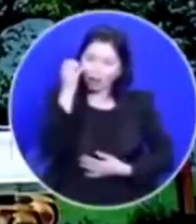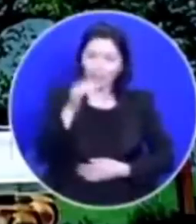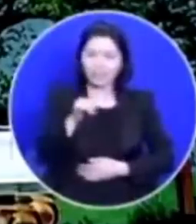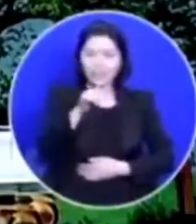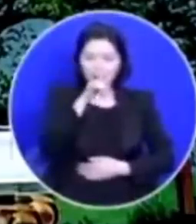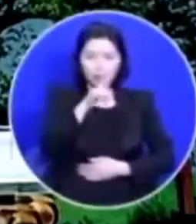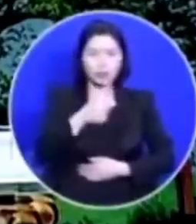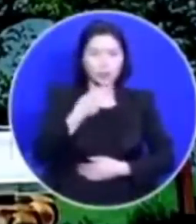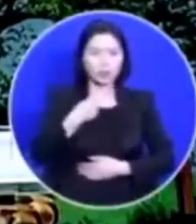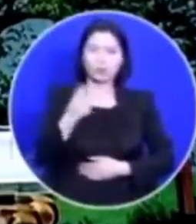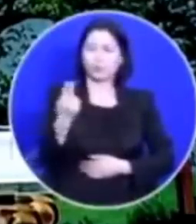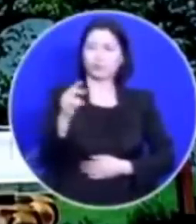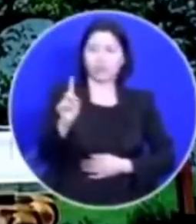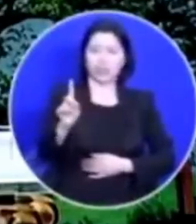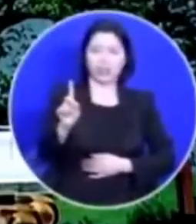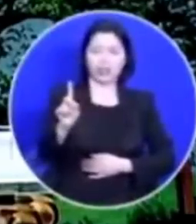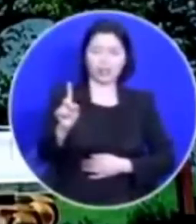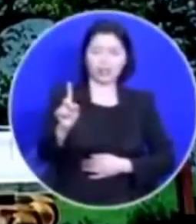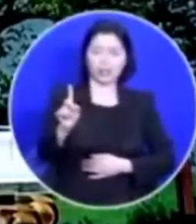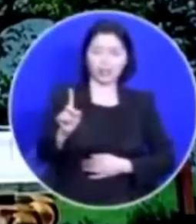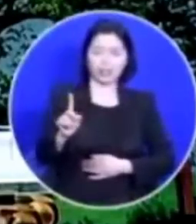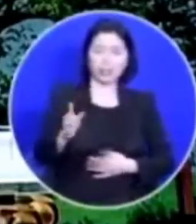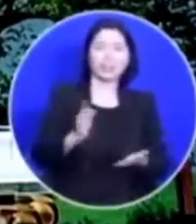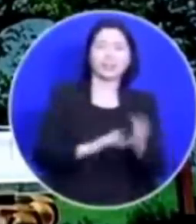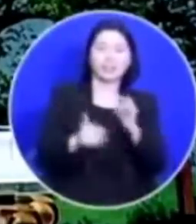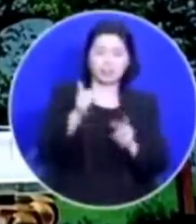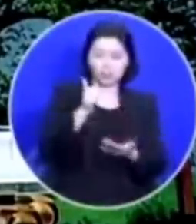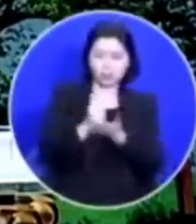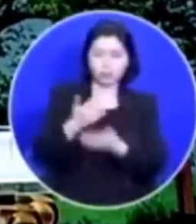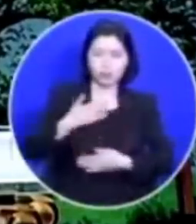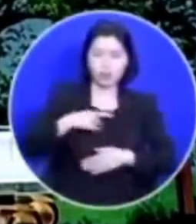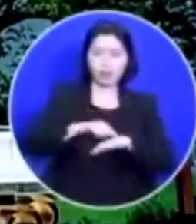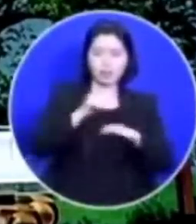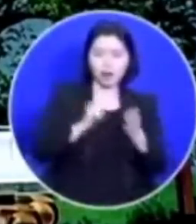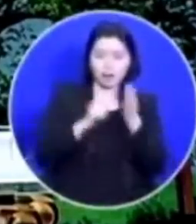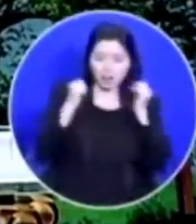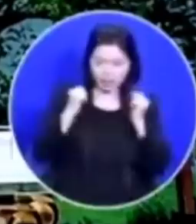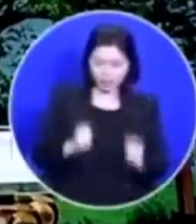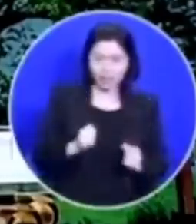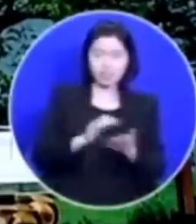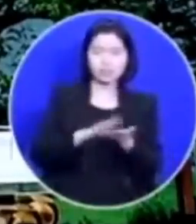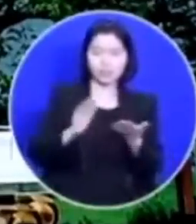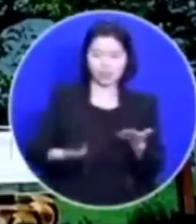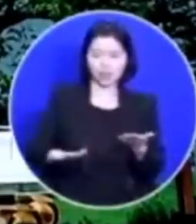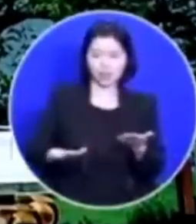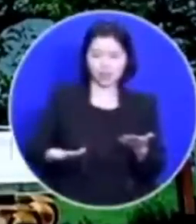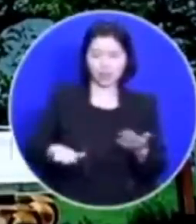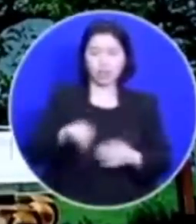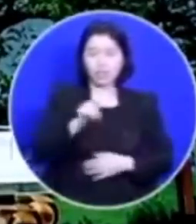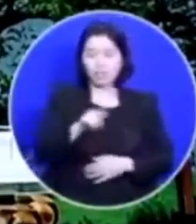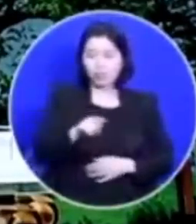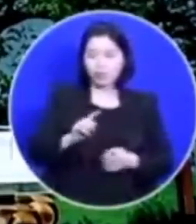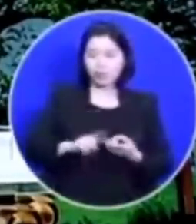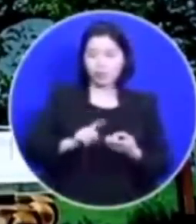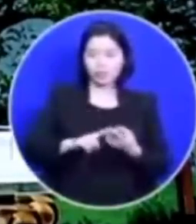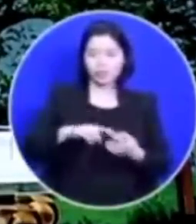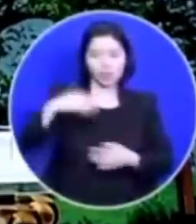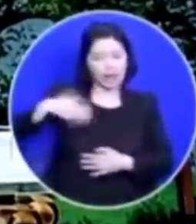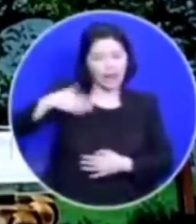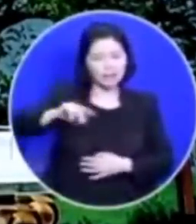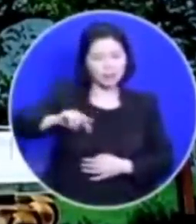거죠 예수님 내 마음의 계십니다 많은 분들이 아직도 그 점에 대해서 애매하게 생각해요